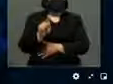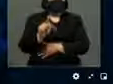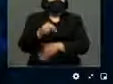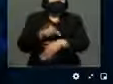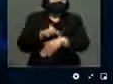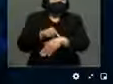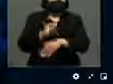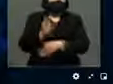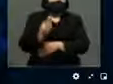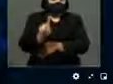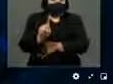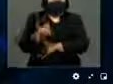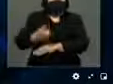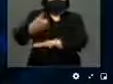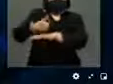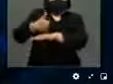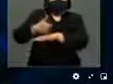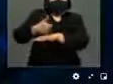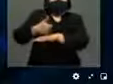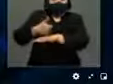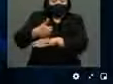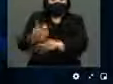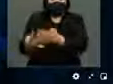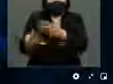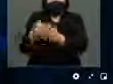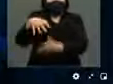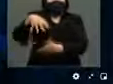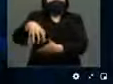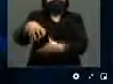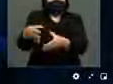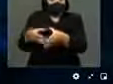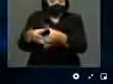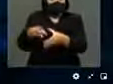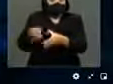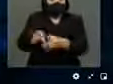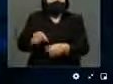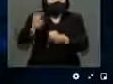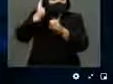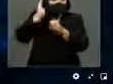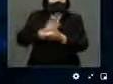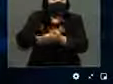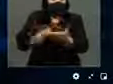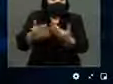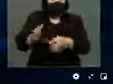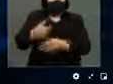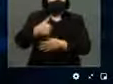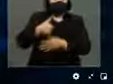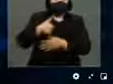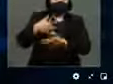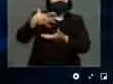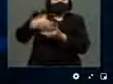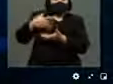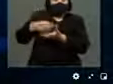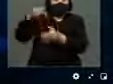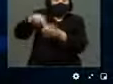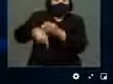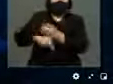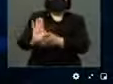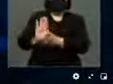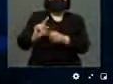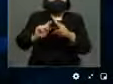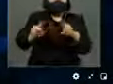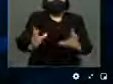อธิบดีกรมราชทัณฑ์และก็คณะนะครับได้มีการแถลงข่าวไปแล้วผมคงไม่ ลงไปในรายละเอียดแต่ก็จะสรุปรว